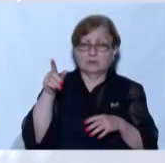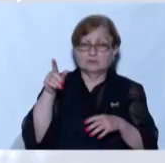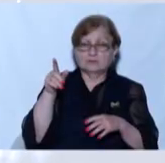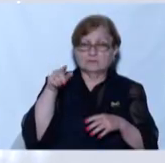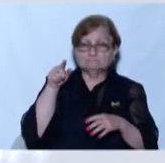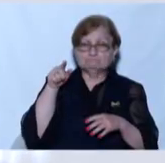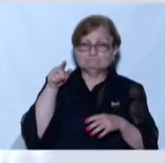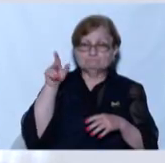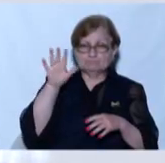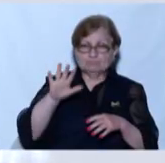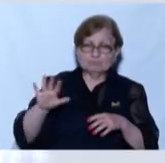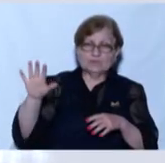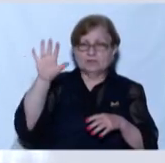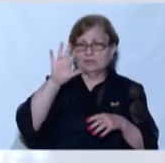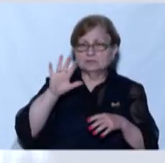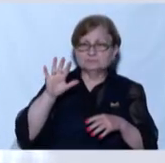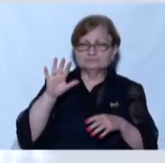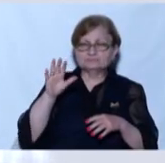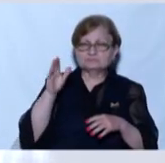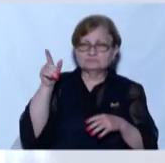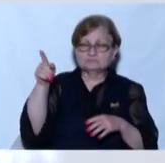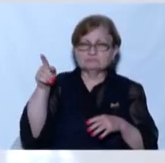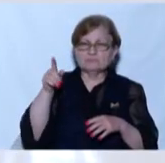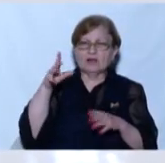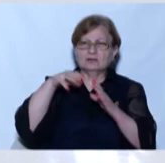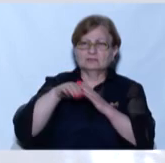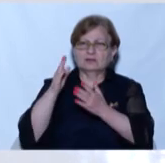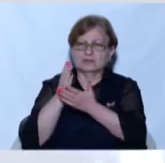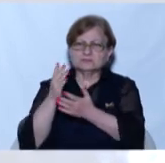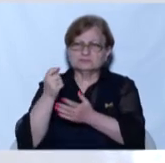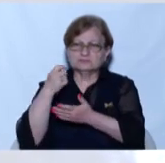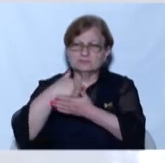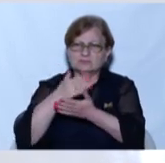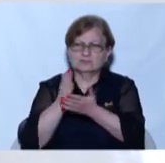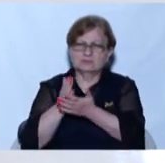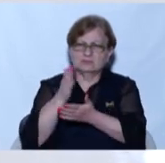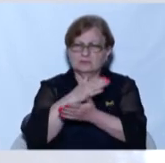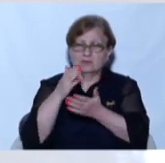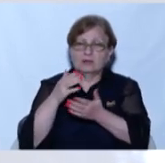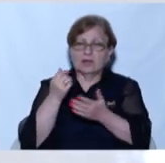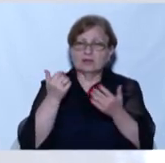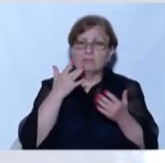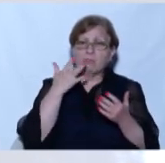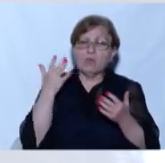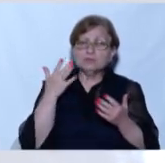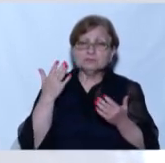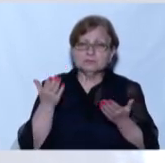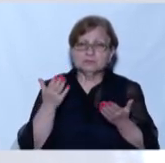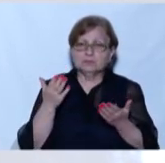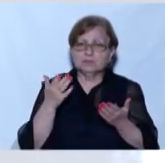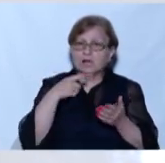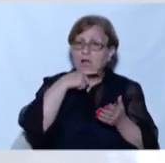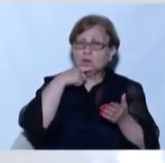დროისათვის ევროპაში მიხდება ჩვეულებრივი გადანაწილება გითხარით რომ პოლიტიკურ თვალსაზრისით რო გადავიდეთ ხა პოლიტიკურ ნაწილზე